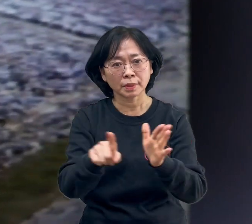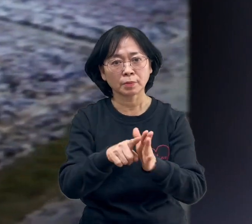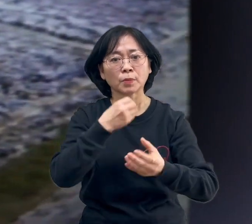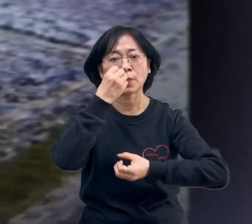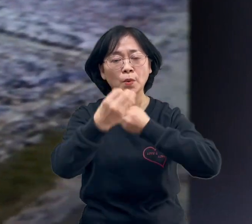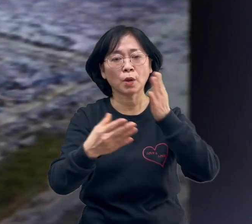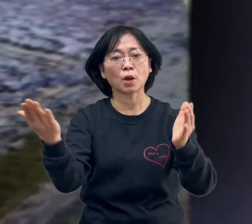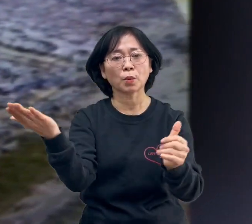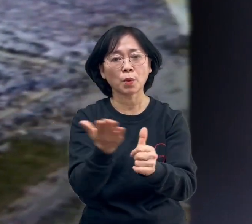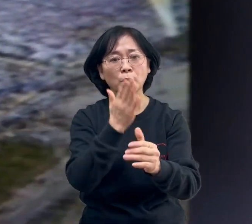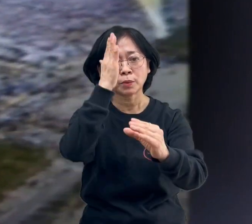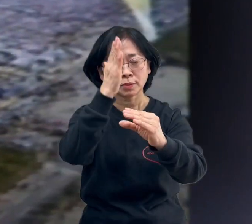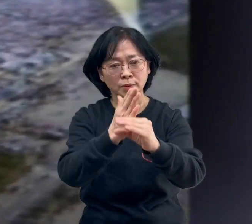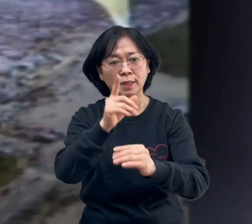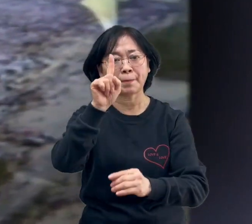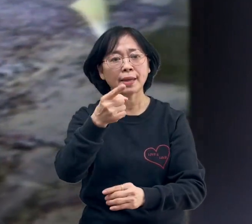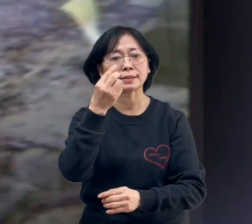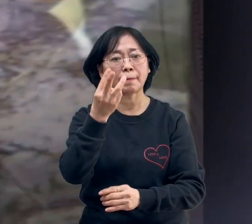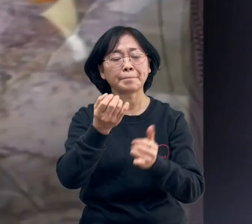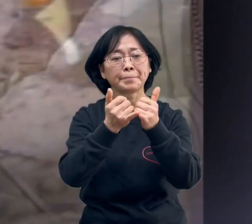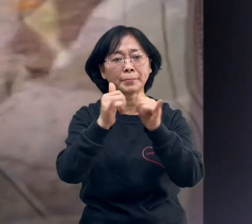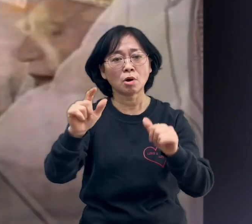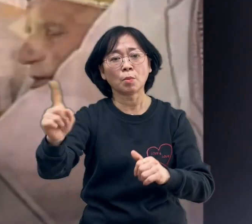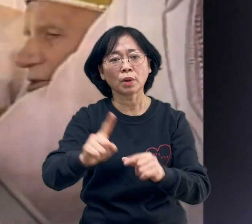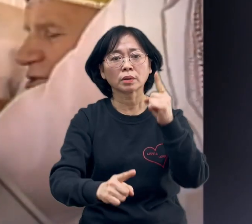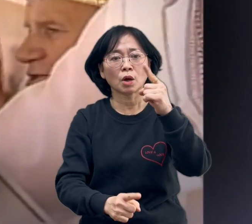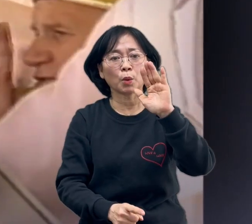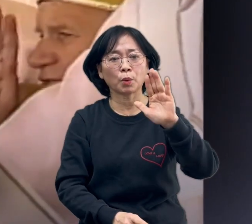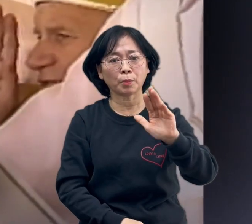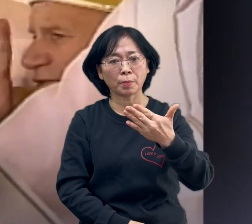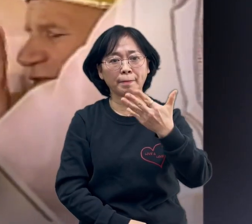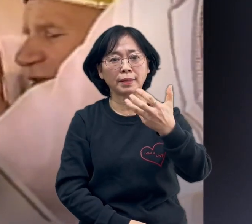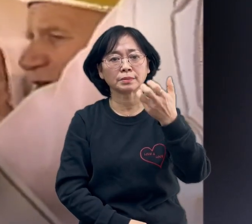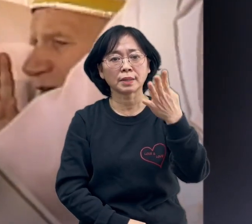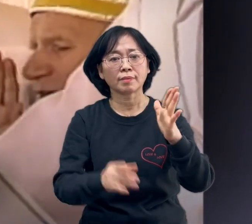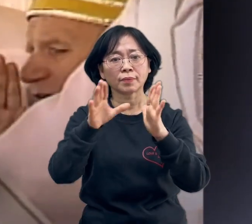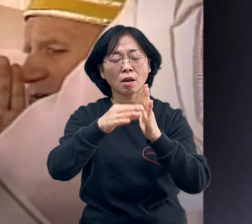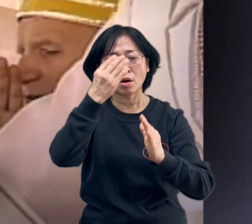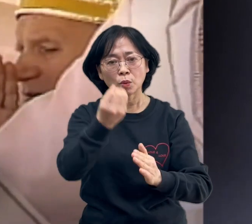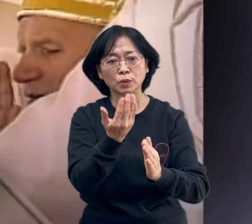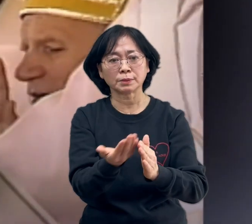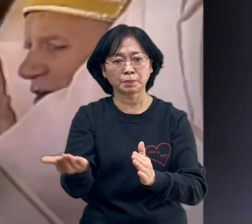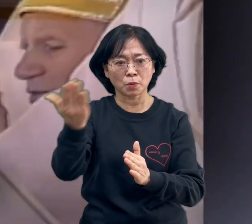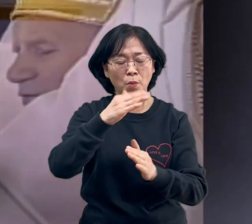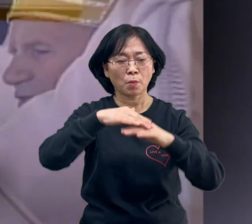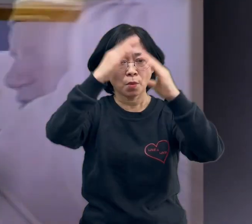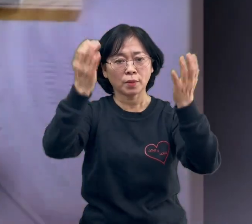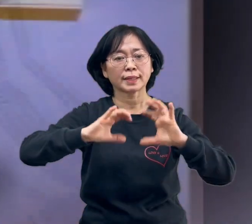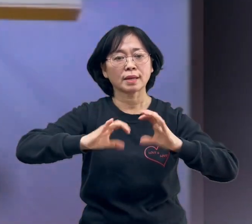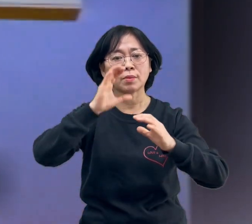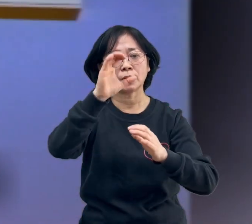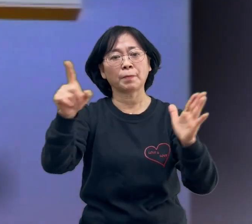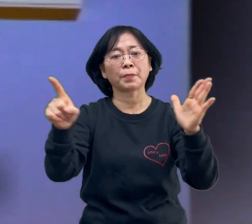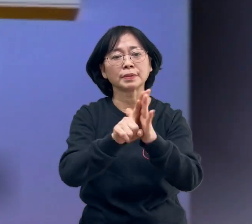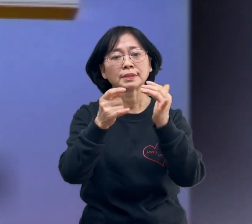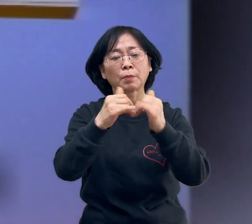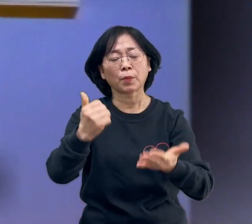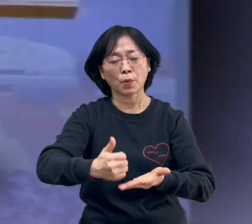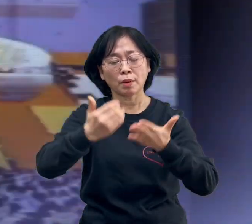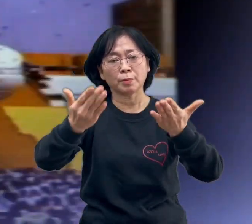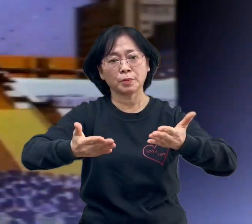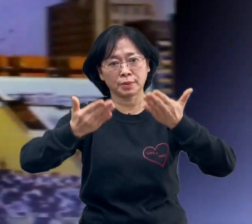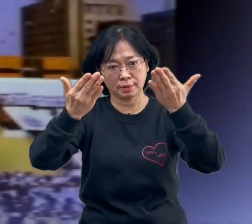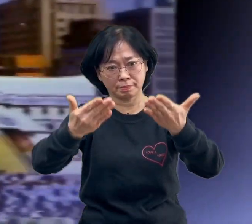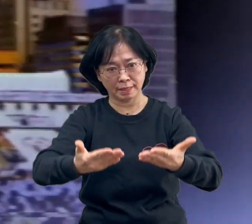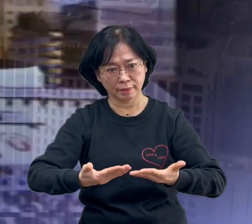신앙을 고백했던 많은 순교자 가운데 103명은 1984년에 시성돼 전 세계 천주교 신자들의